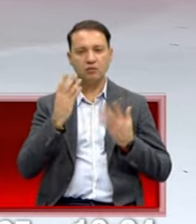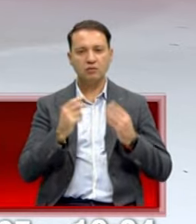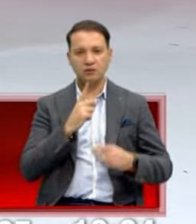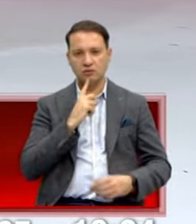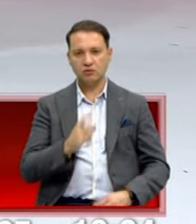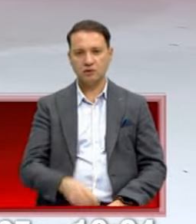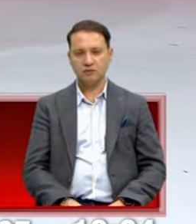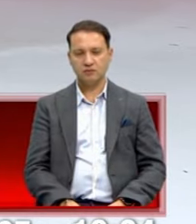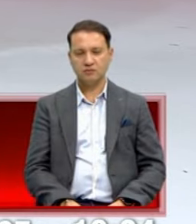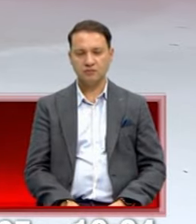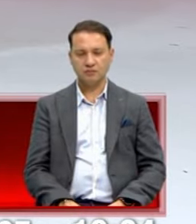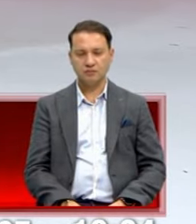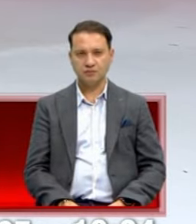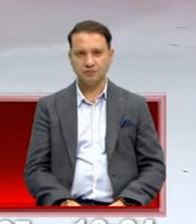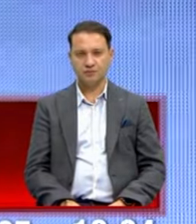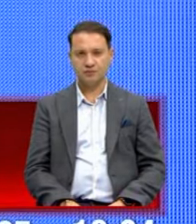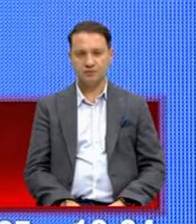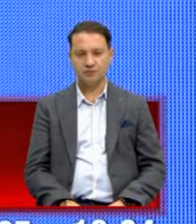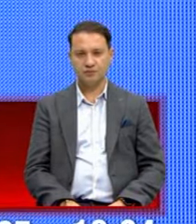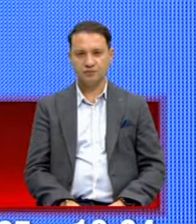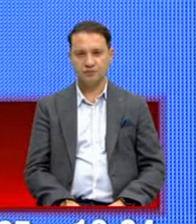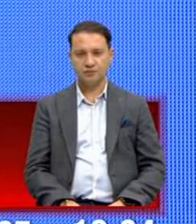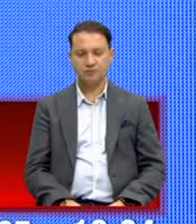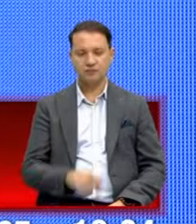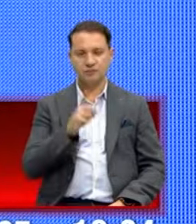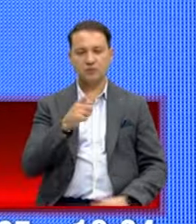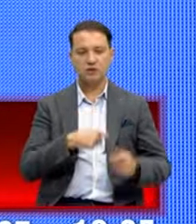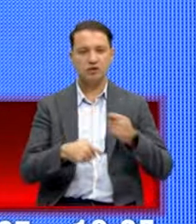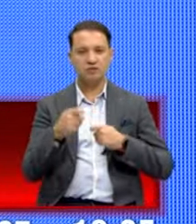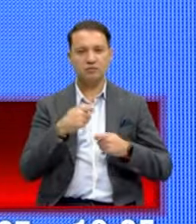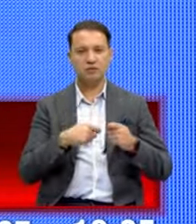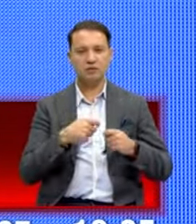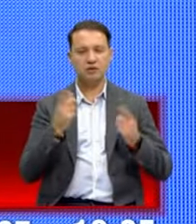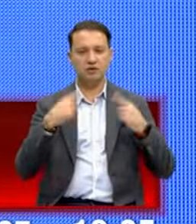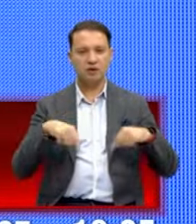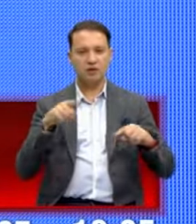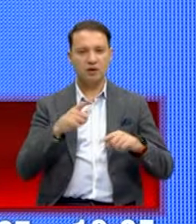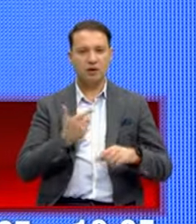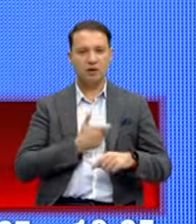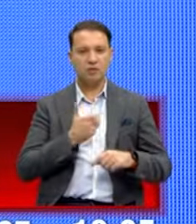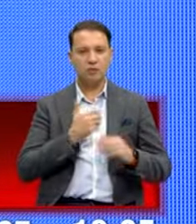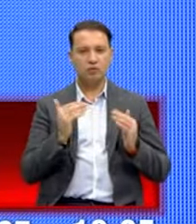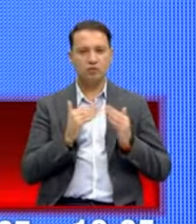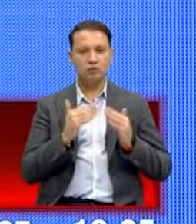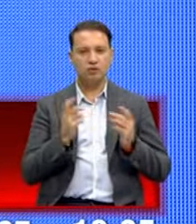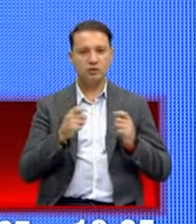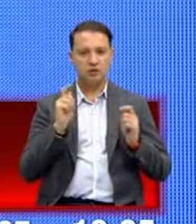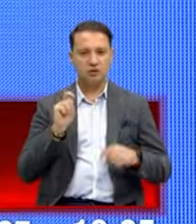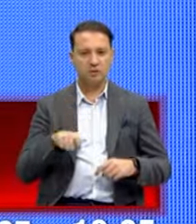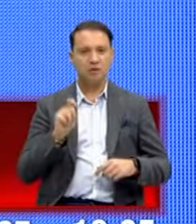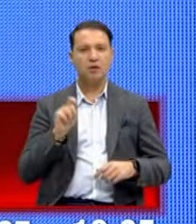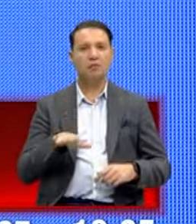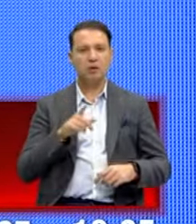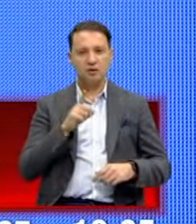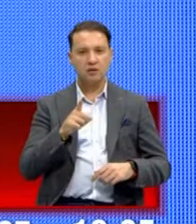bakanlıkta olmadığını vurguladı. Bu işletmenin çevre mevzuatına uygun iş yapıp